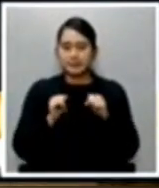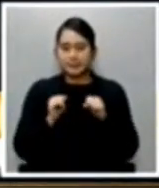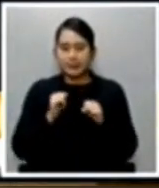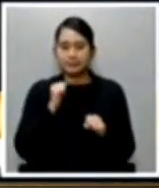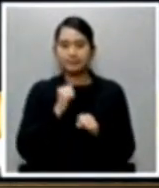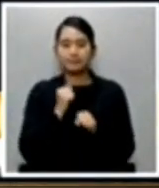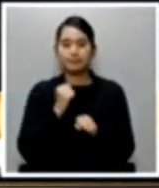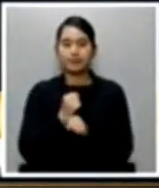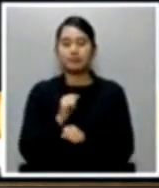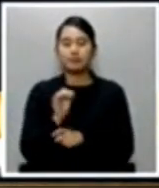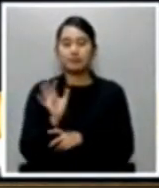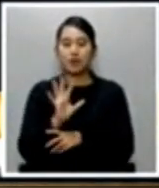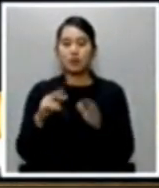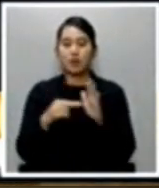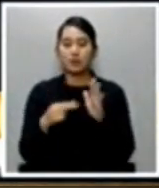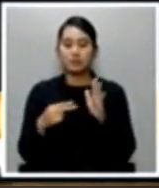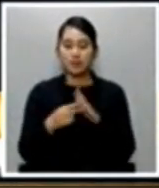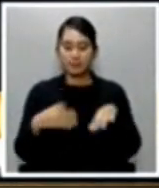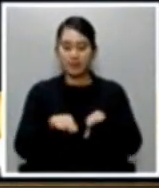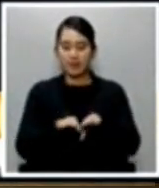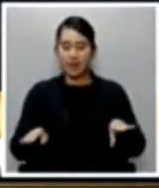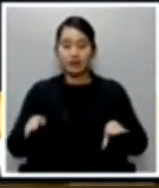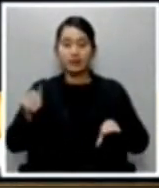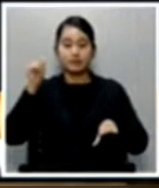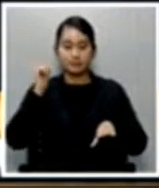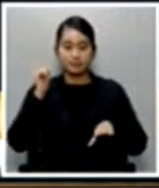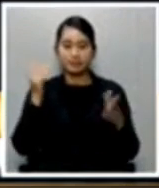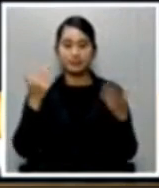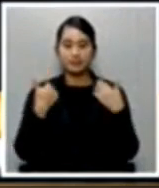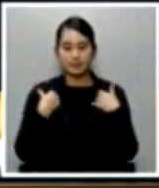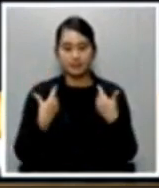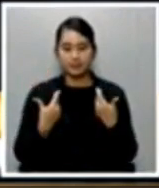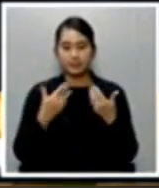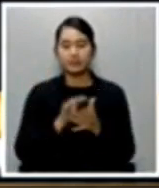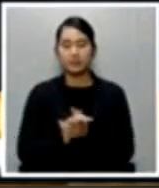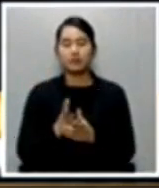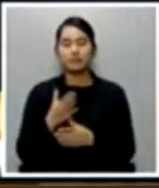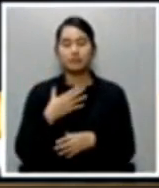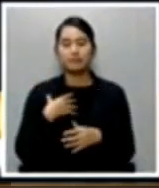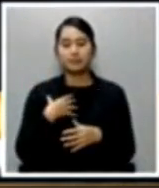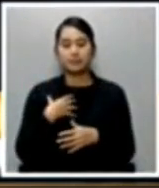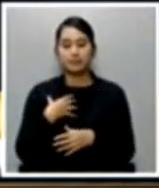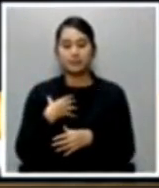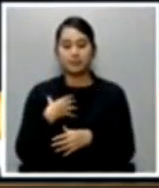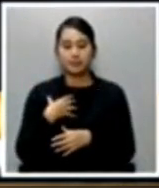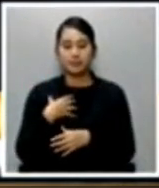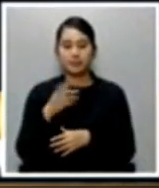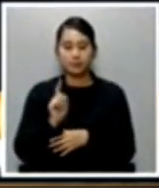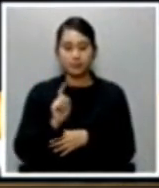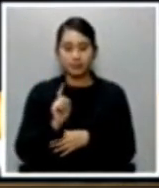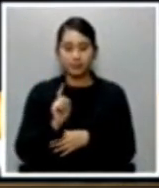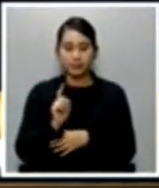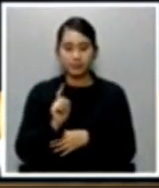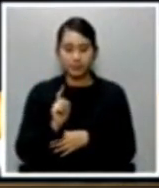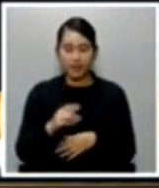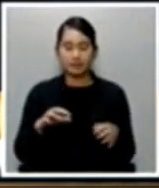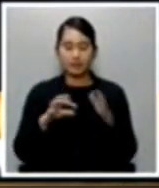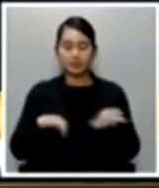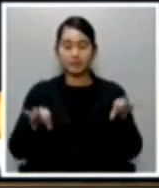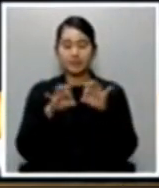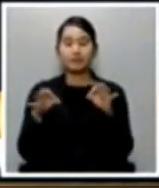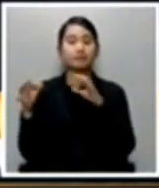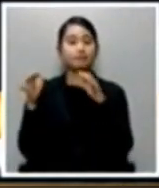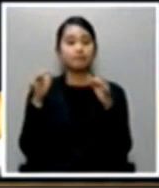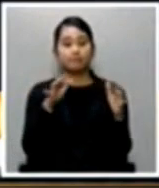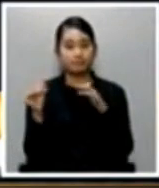นะครับก็ยังพยายามที่จะใช้ยึดบรรทัดฐานเดิมนะครับซึ่งในส่วนนี้คงจะต้องใช้ในเรื่องของการสื่อสาร